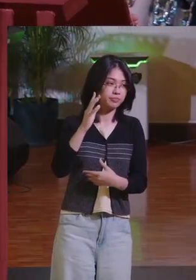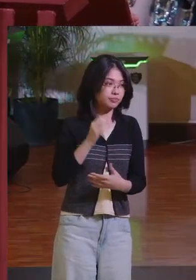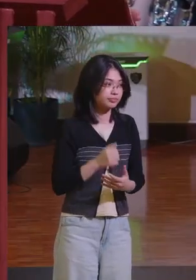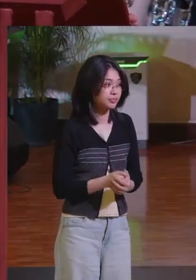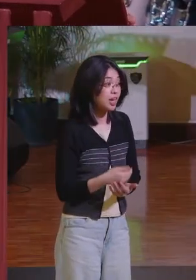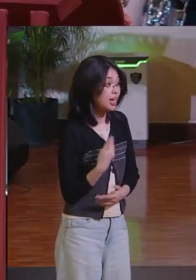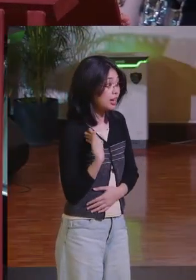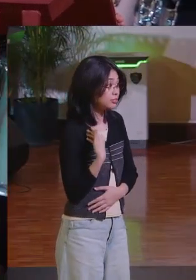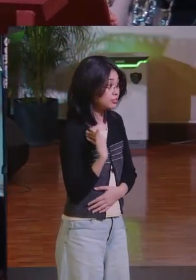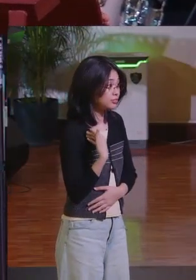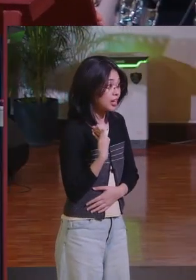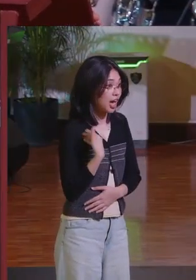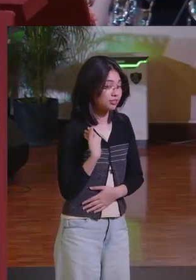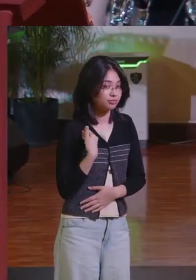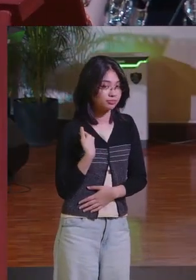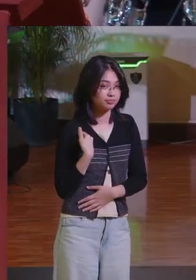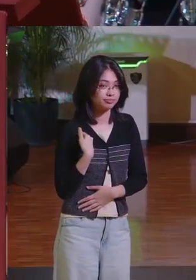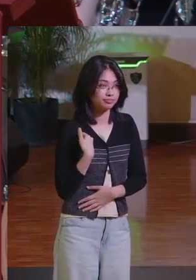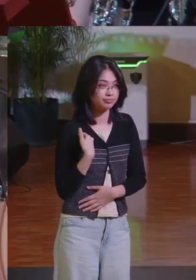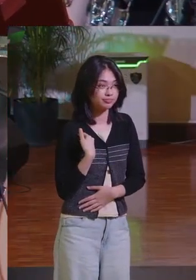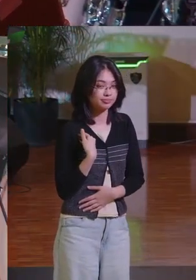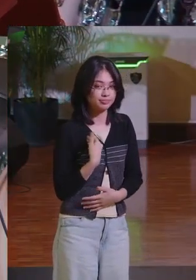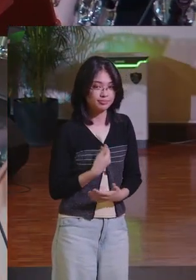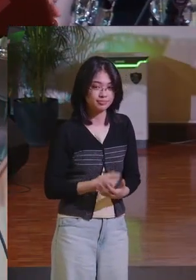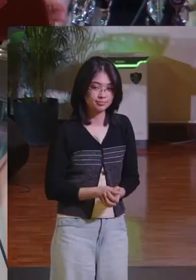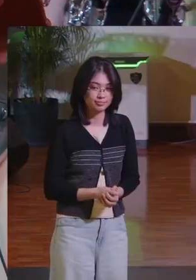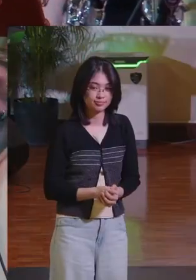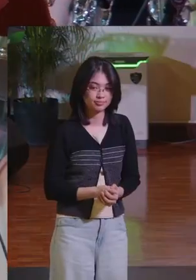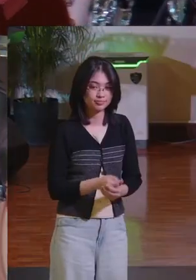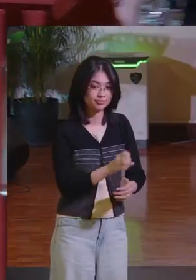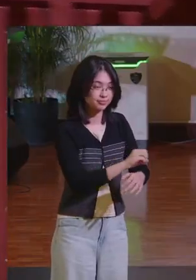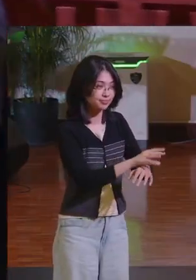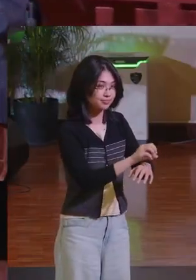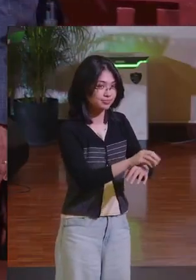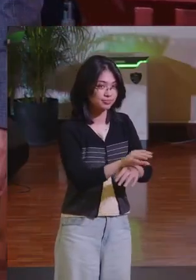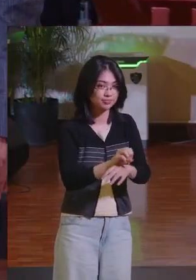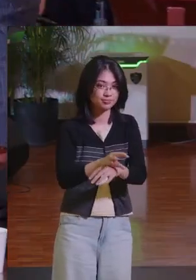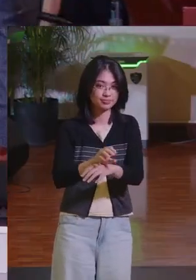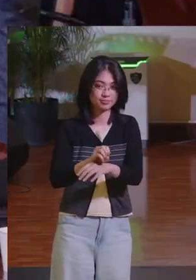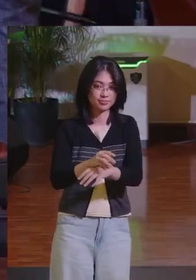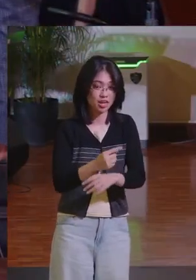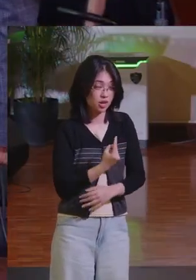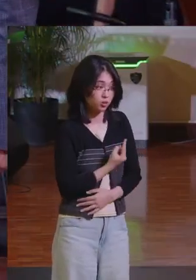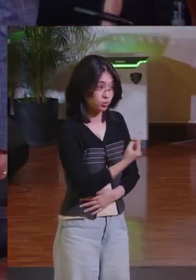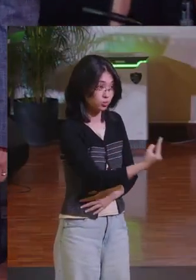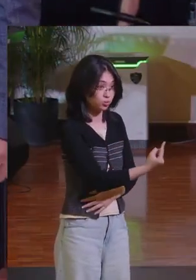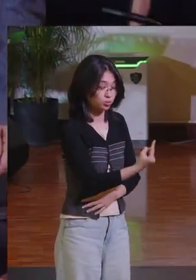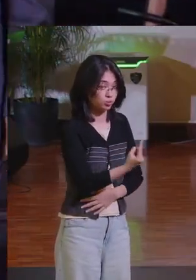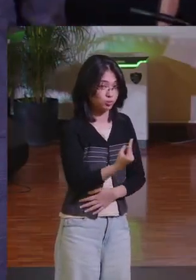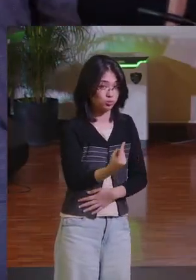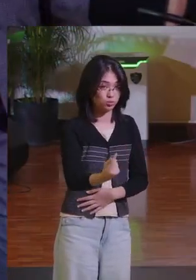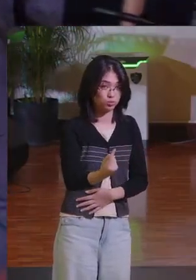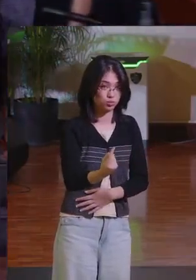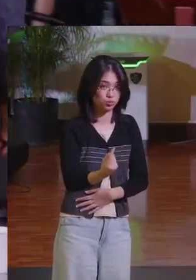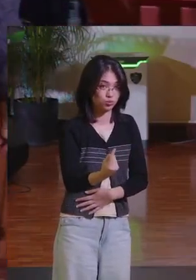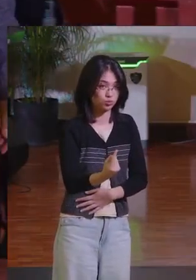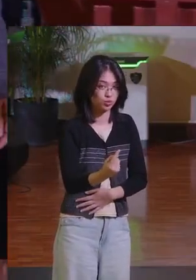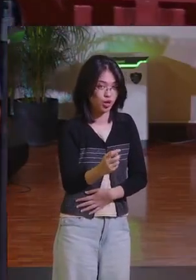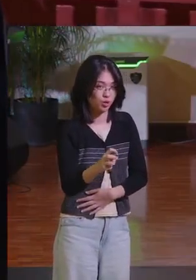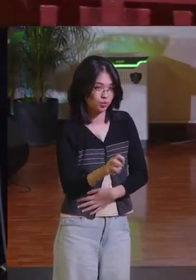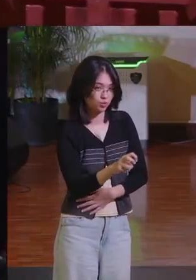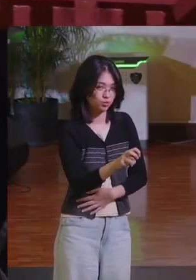Meron bang umaalalay sa iyo sa iyong pananampalataya? O solo mo na lang, solo flight, Lone Ranger